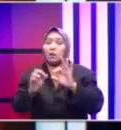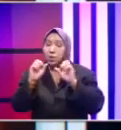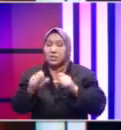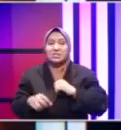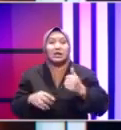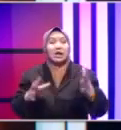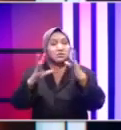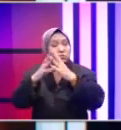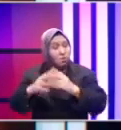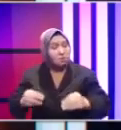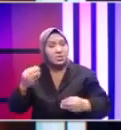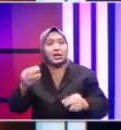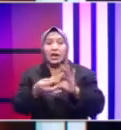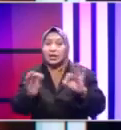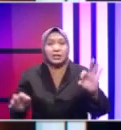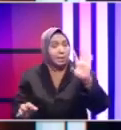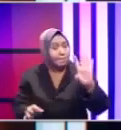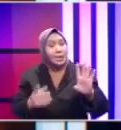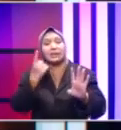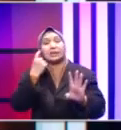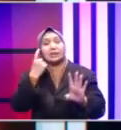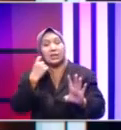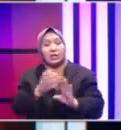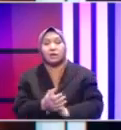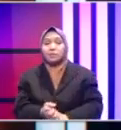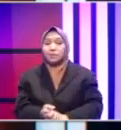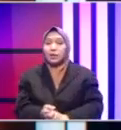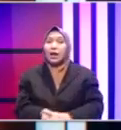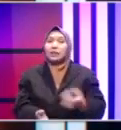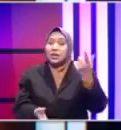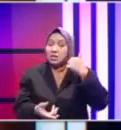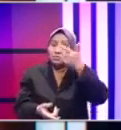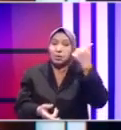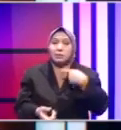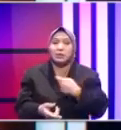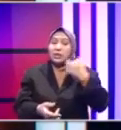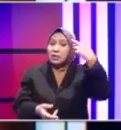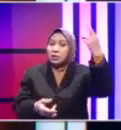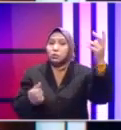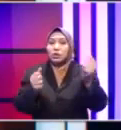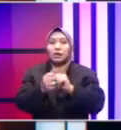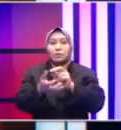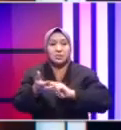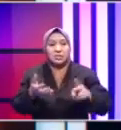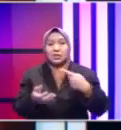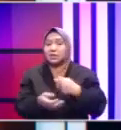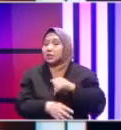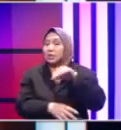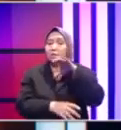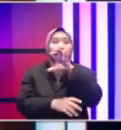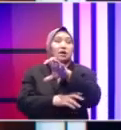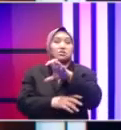boleh saya selesaikan sedikit air yang keempat tadi ya Tadi sebab kita rindu dengan baca aja sebetulnya kecepat